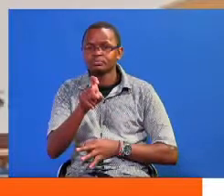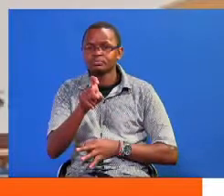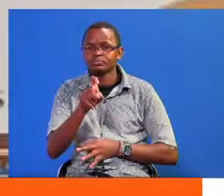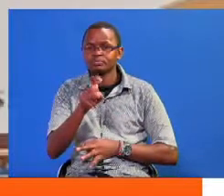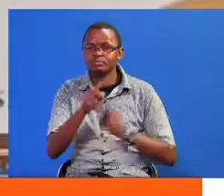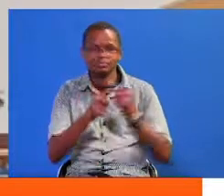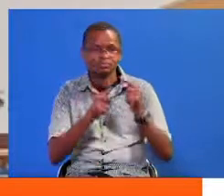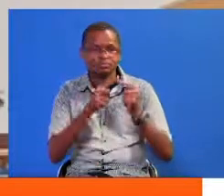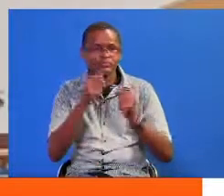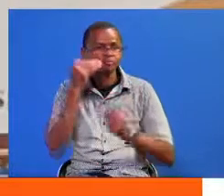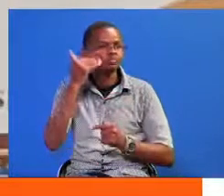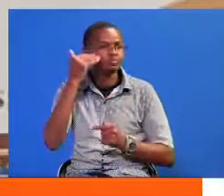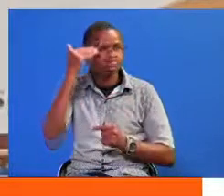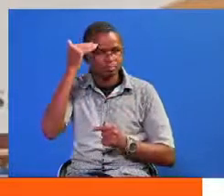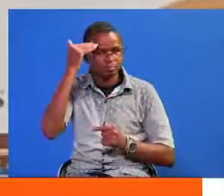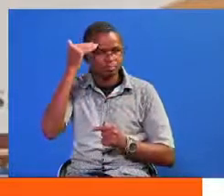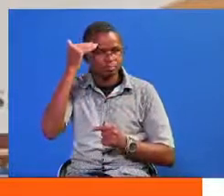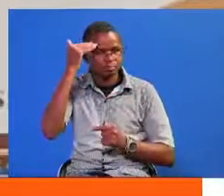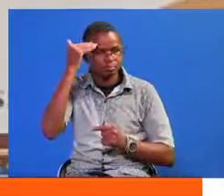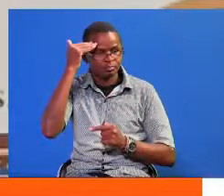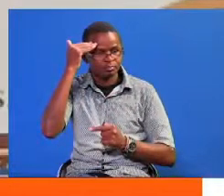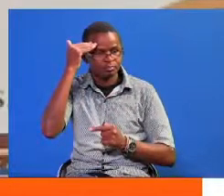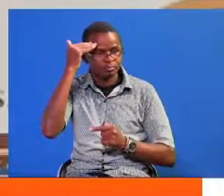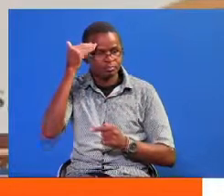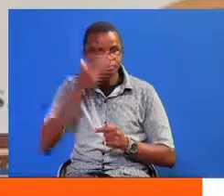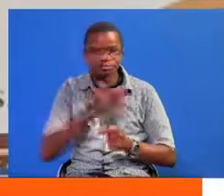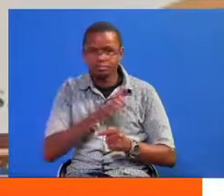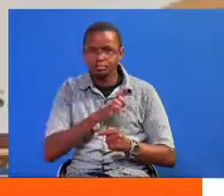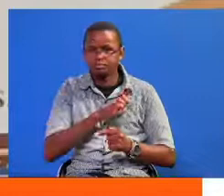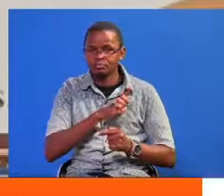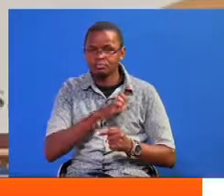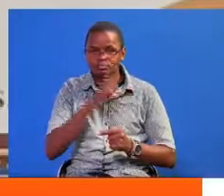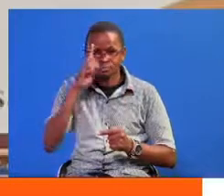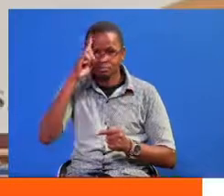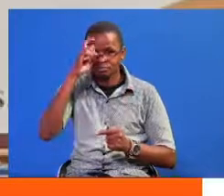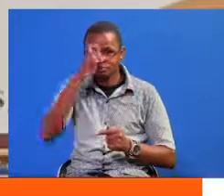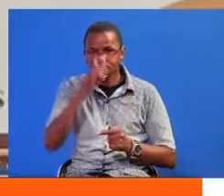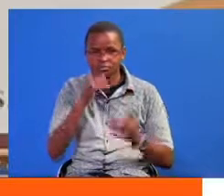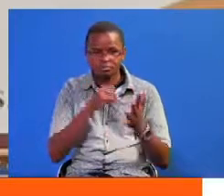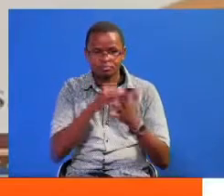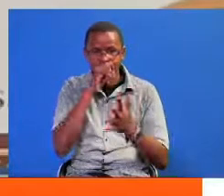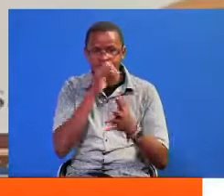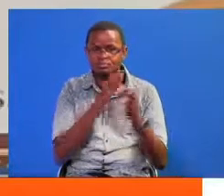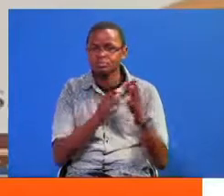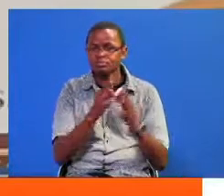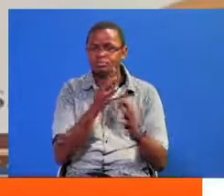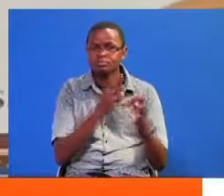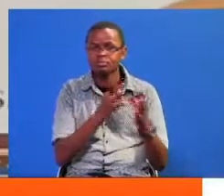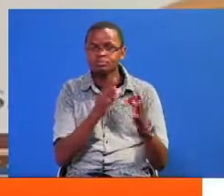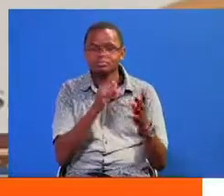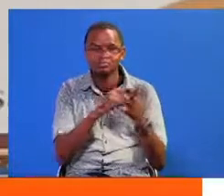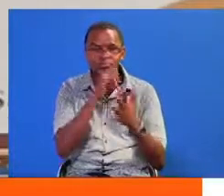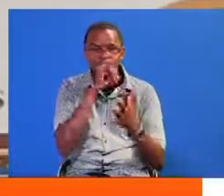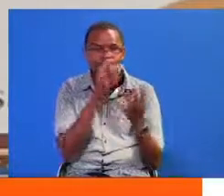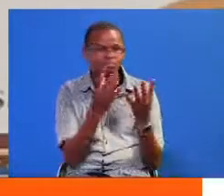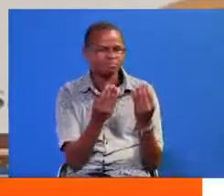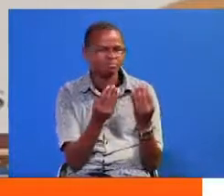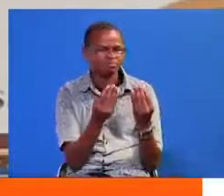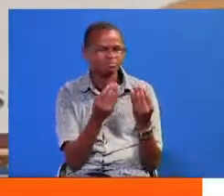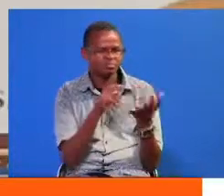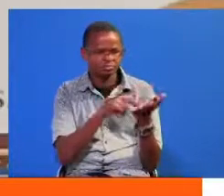Now, when a court, my lady, when a court reviews its judgment, it simply